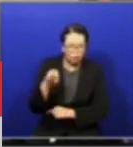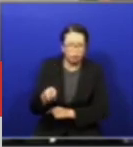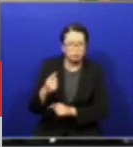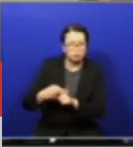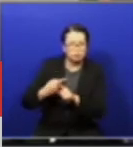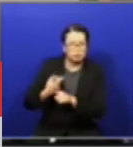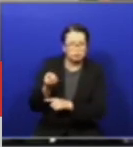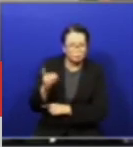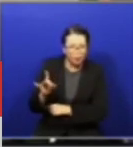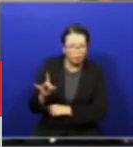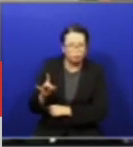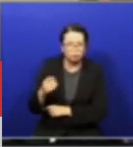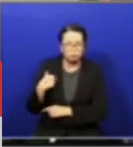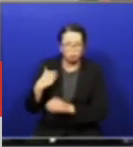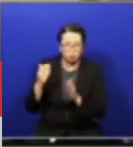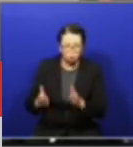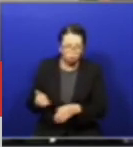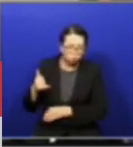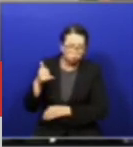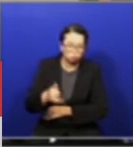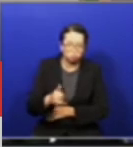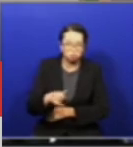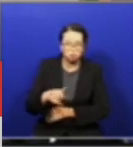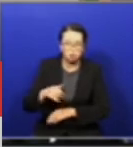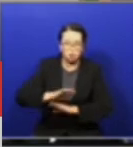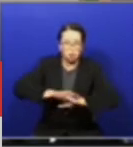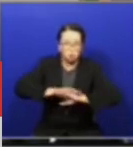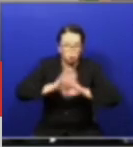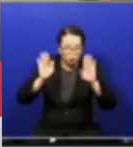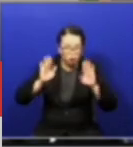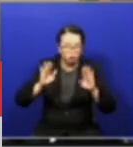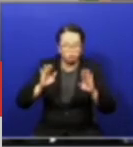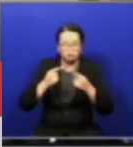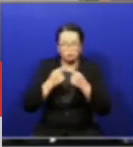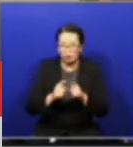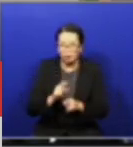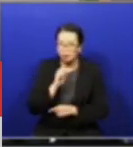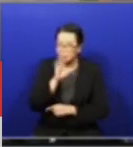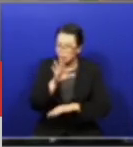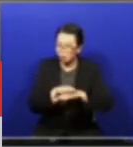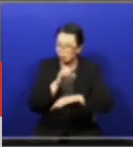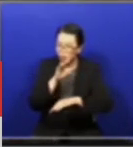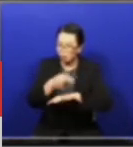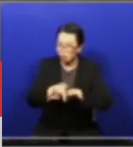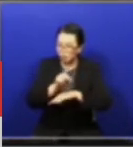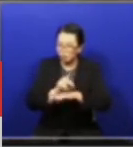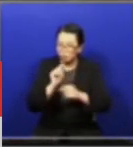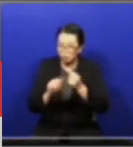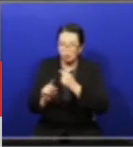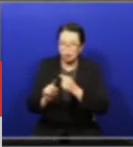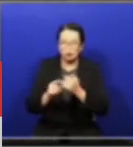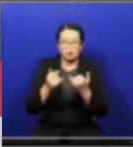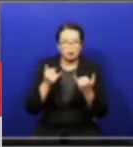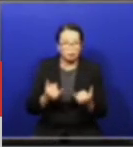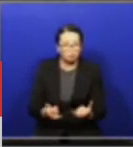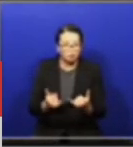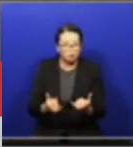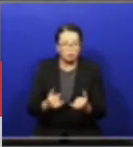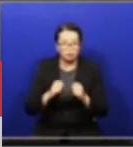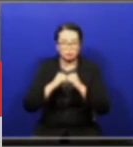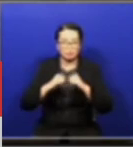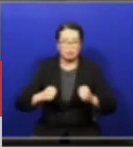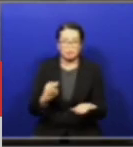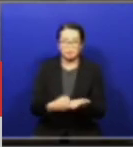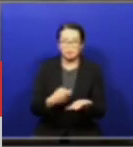งมีคนเข้าไปแล้วก็ยกเลิกสุดท้ายผมจะบอกท่านประธานครับว่าณวันนี้เนี่ยสำนักงาน